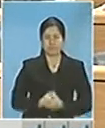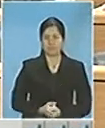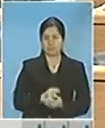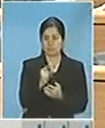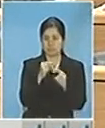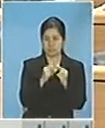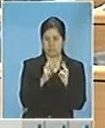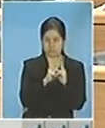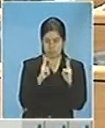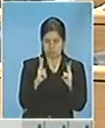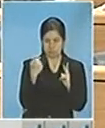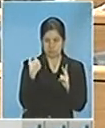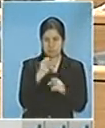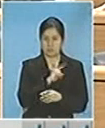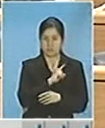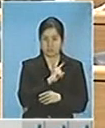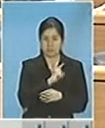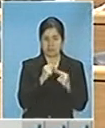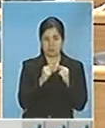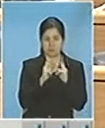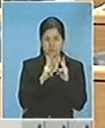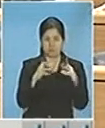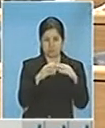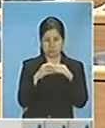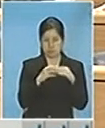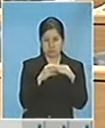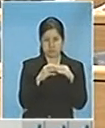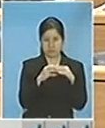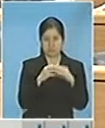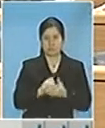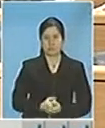ธิการที่จะมีการตั้งกรรมธิการใน